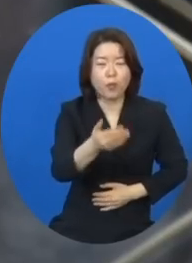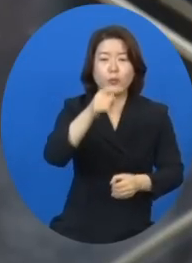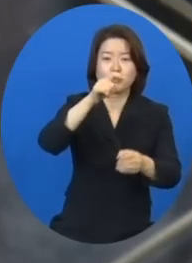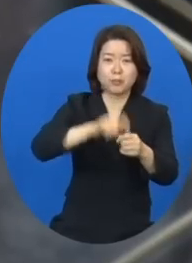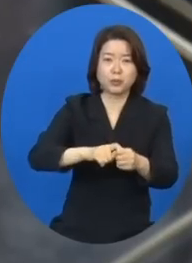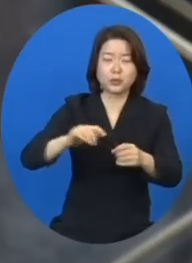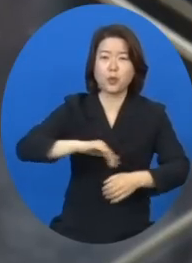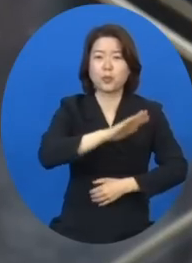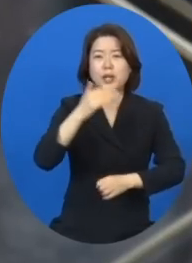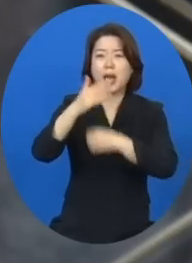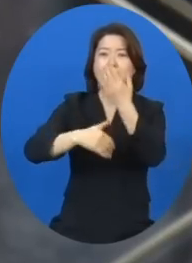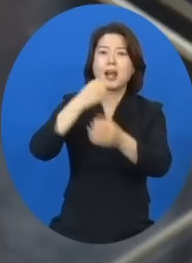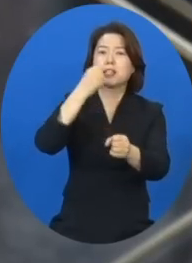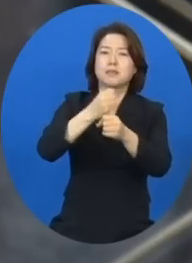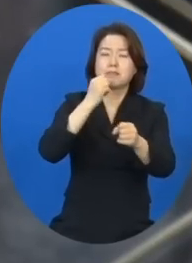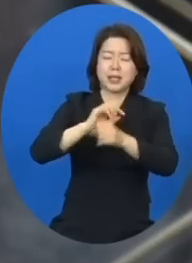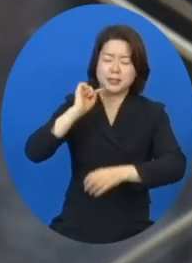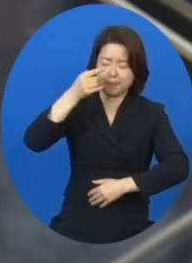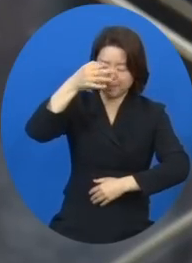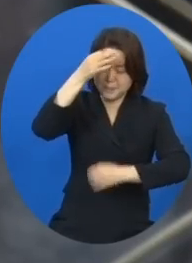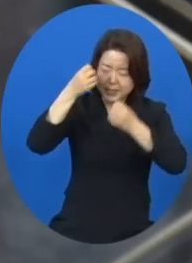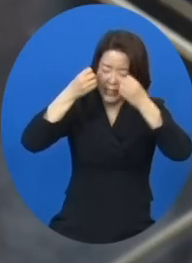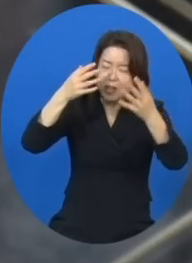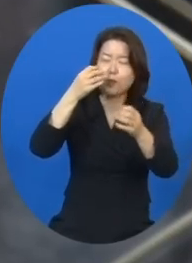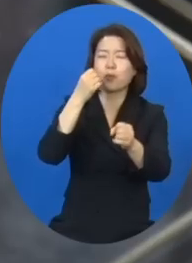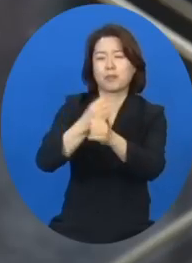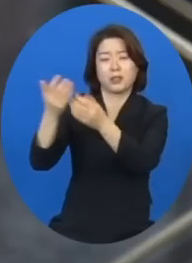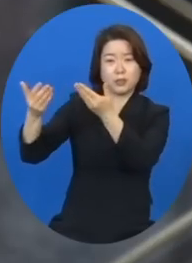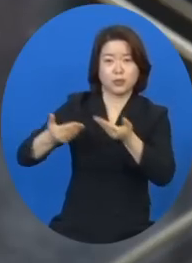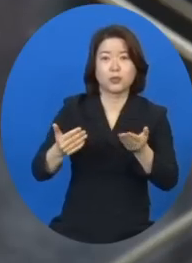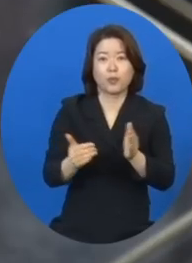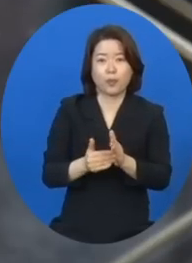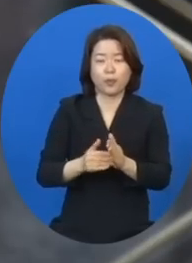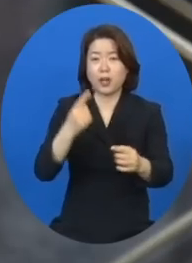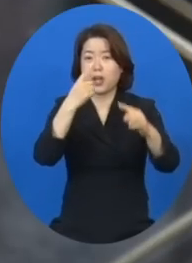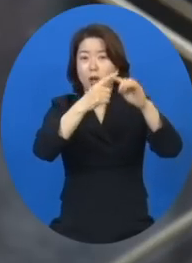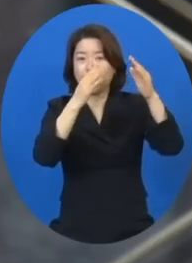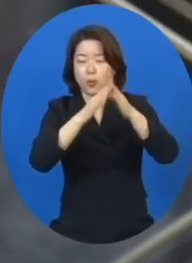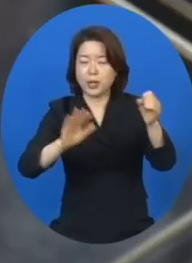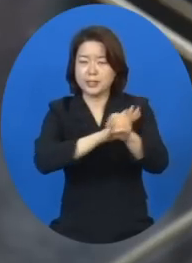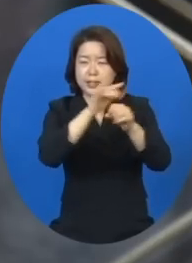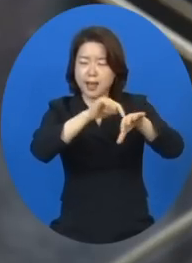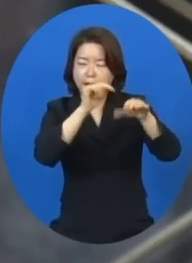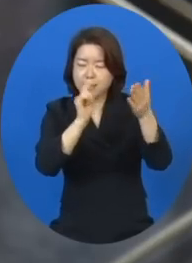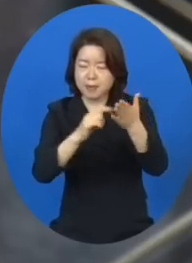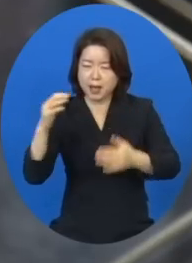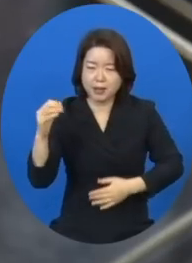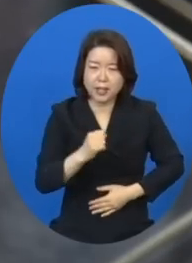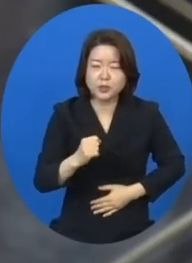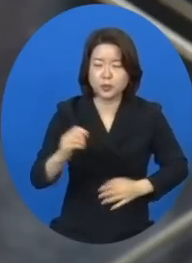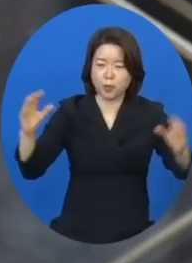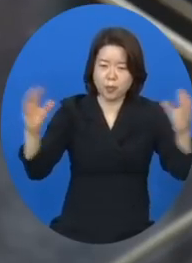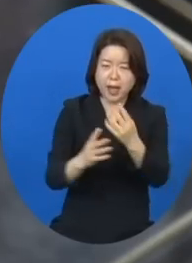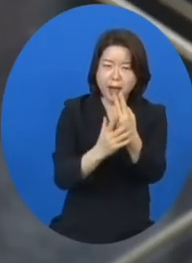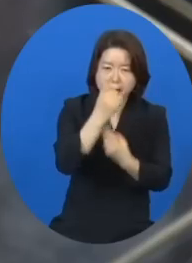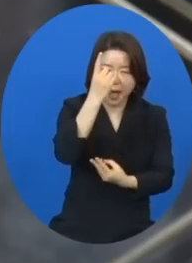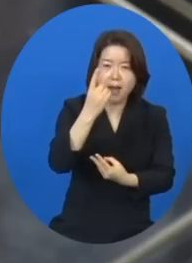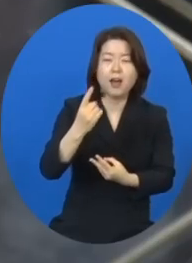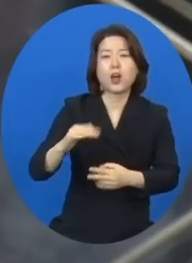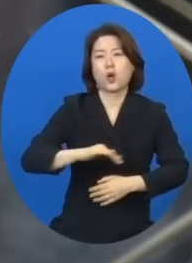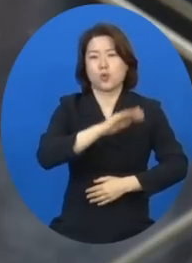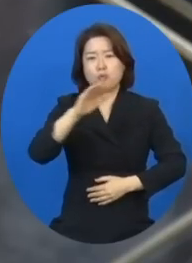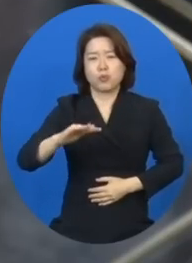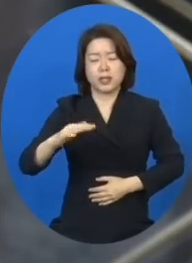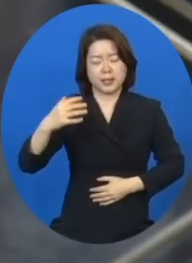하나님의 작품으로 새롭게 만드셨습니다. 교회를 사랑하는 마음으로 하나 되는 것을 우리의